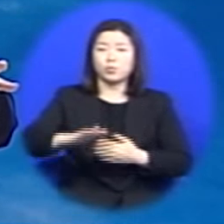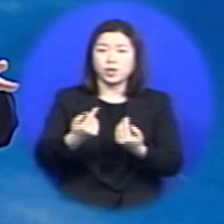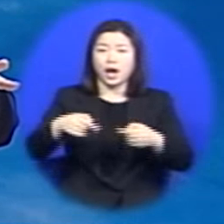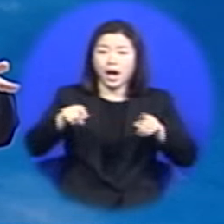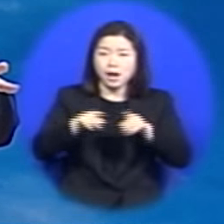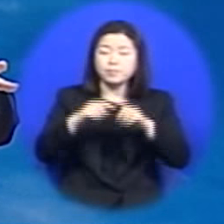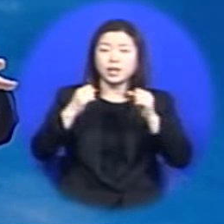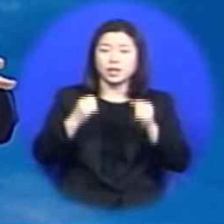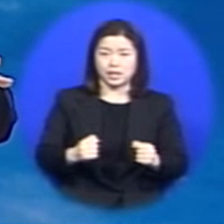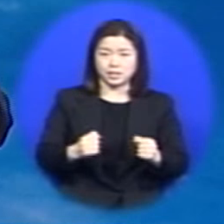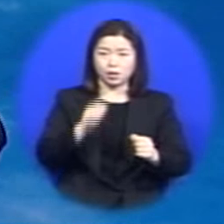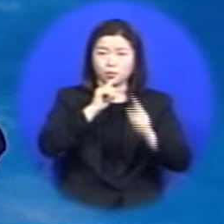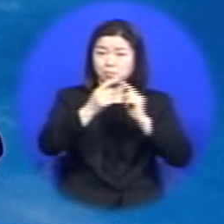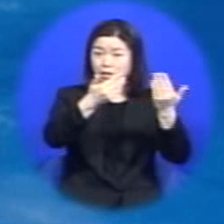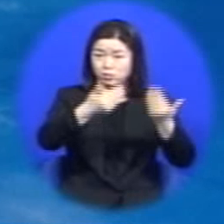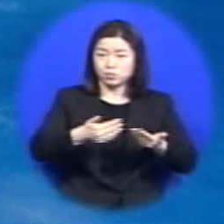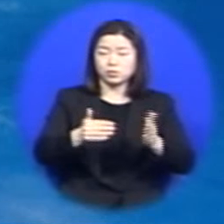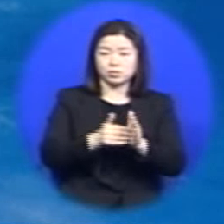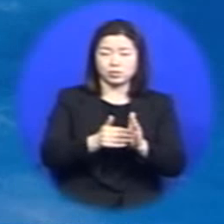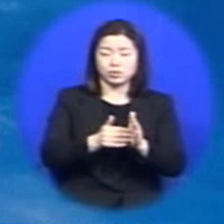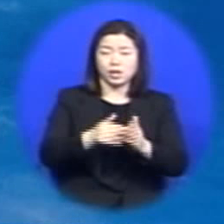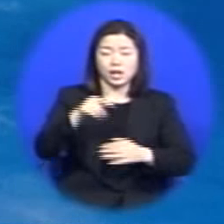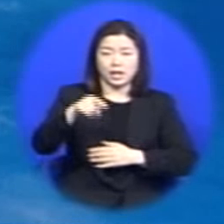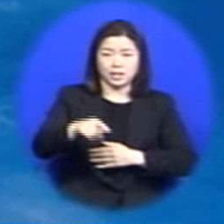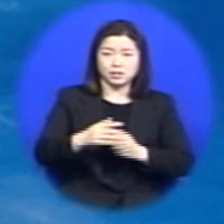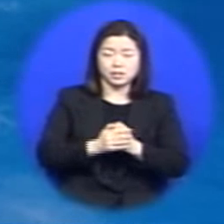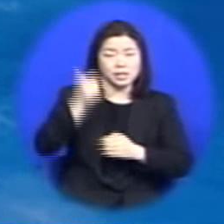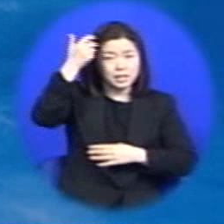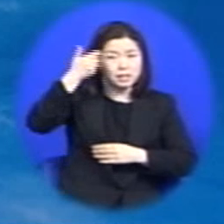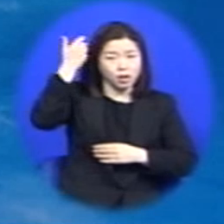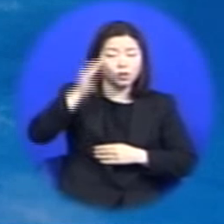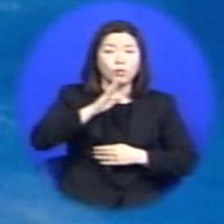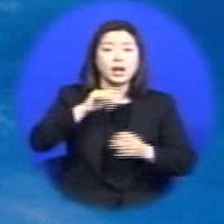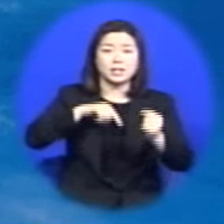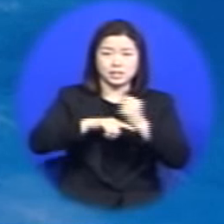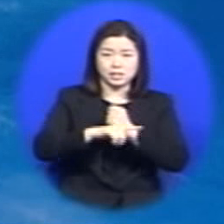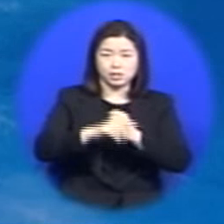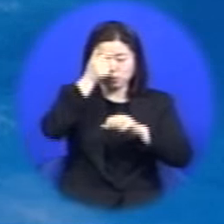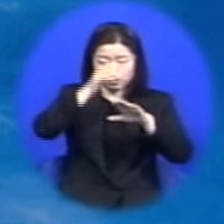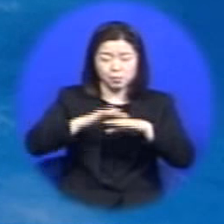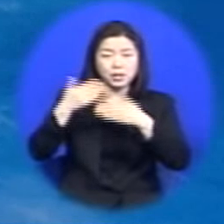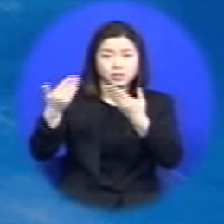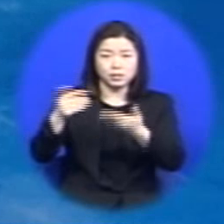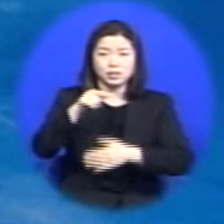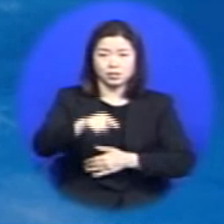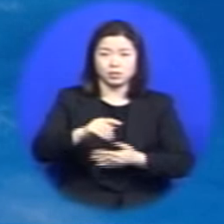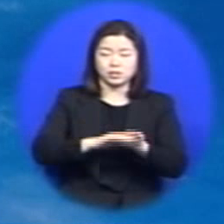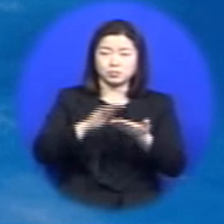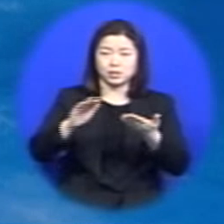그랬어요. 이것이 영과 진리로 예배하는 것이에요.